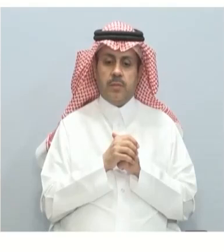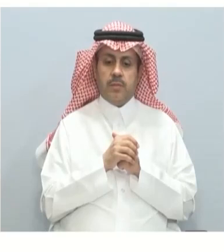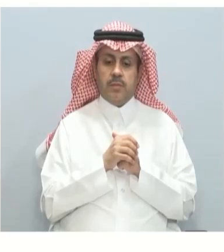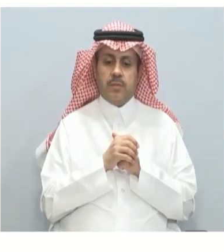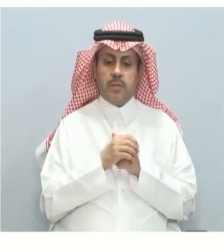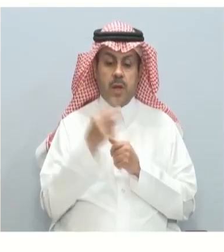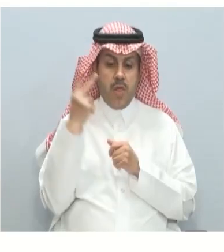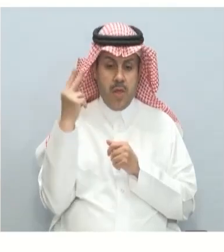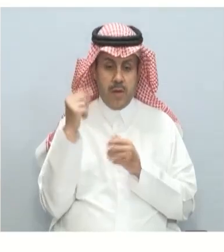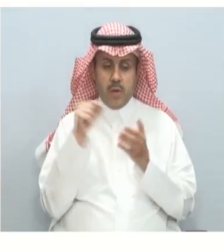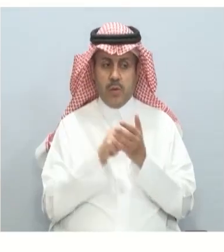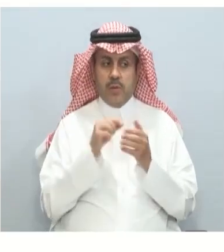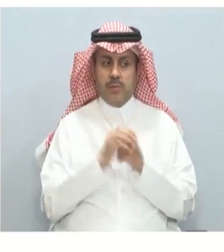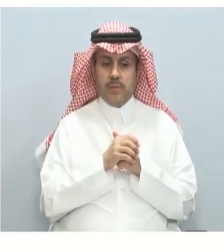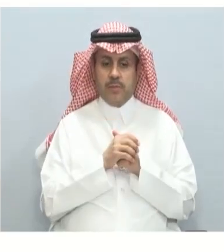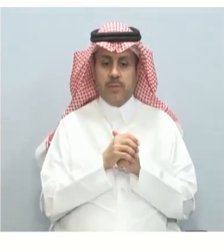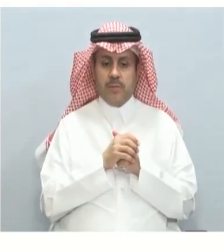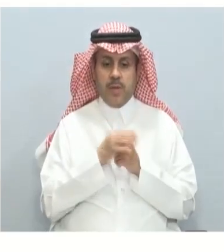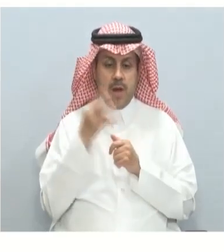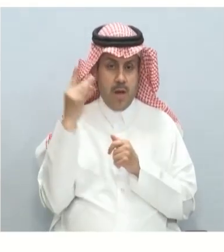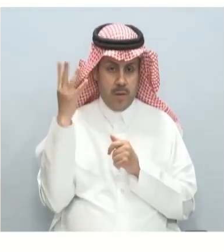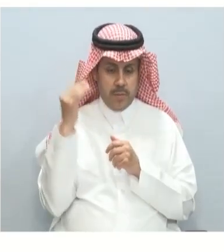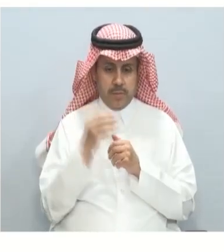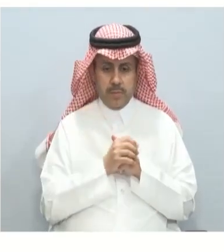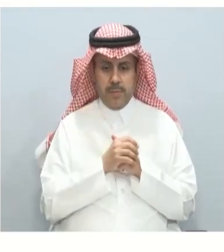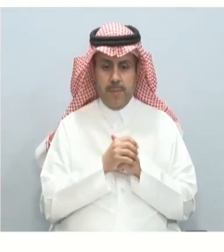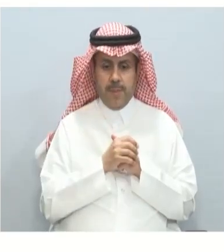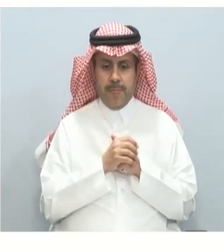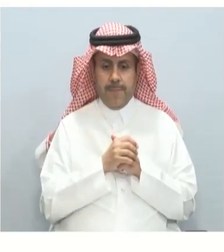النقطه الثانيه اللي هي 4